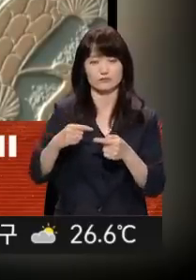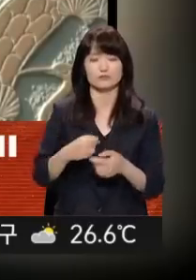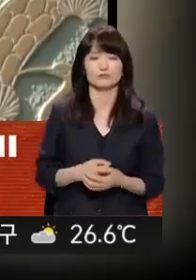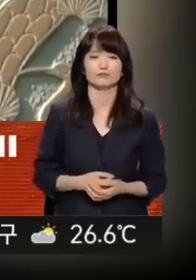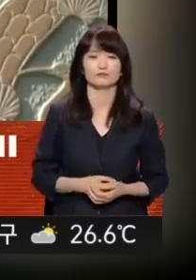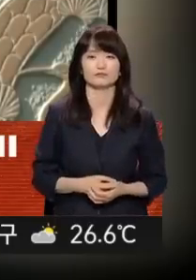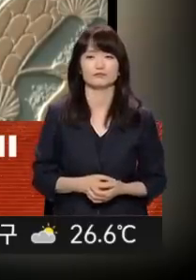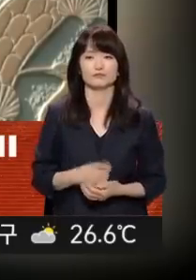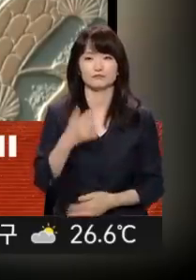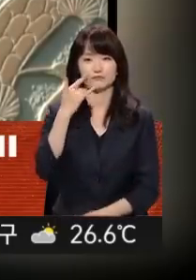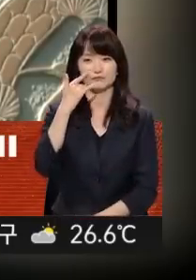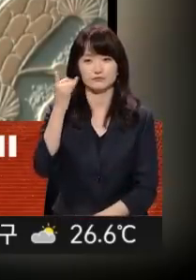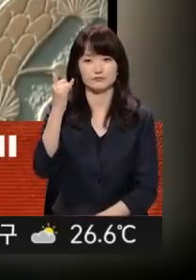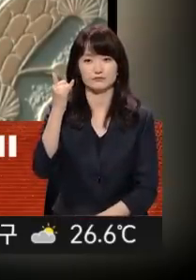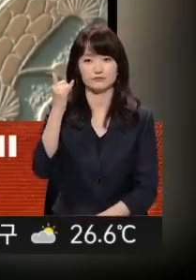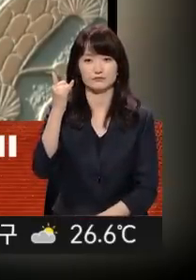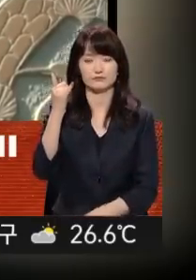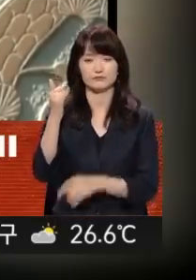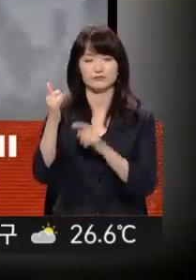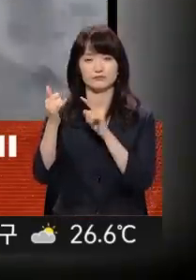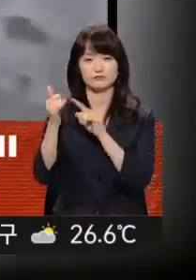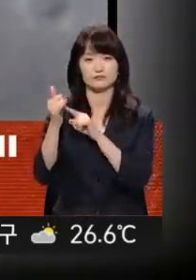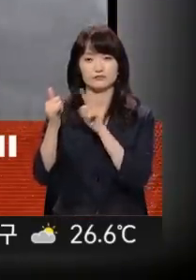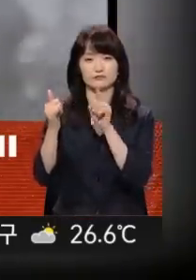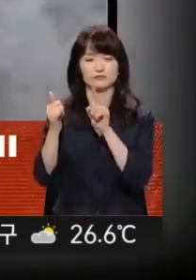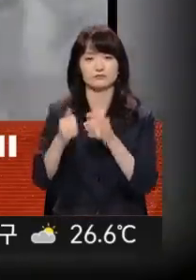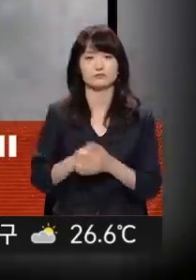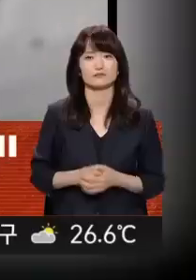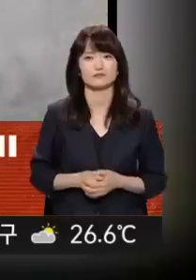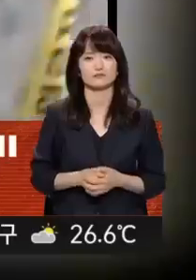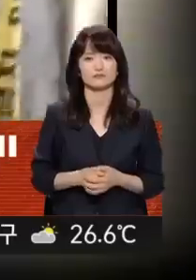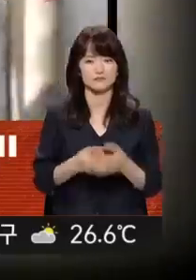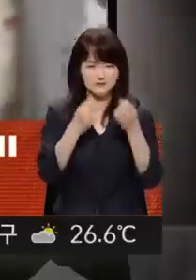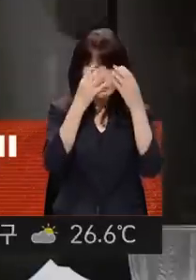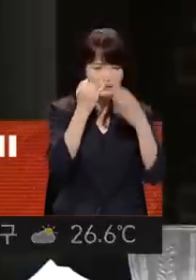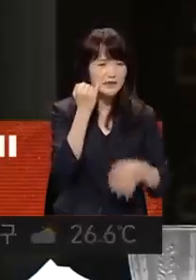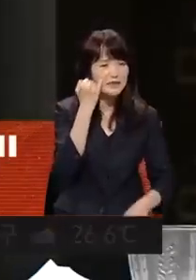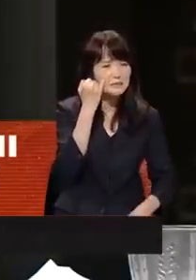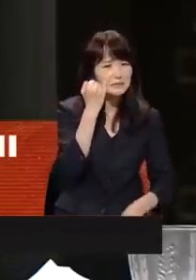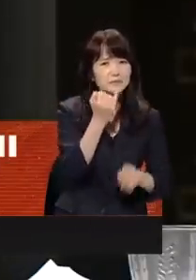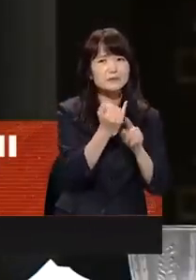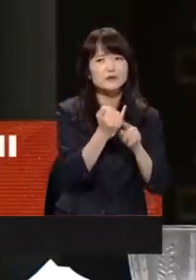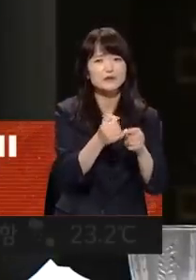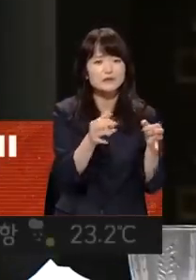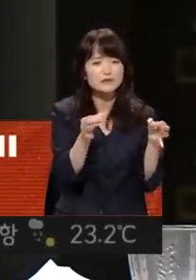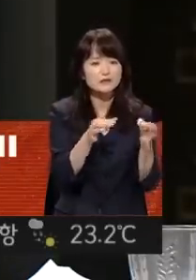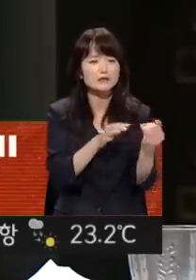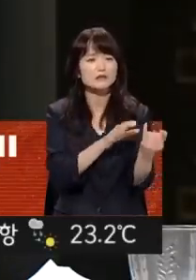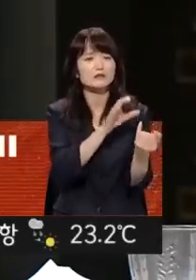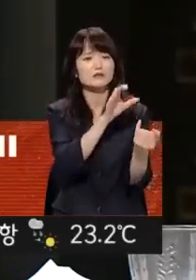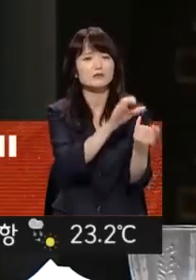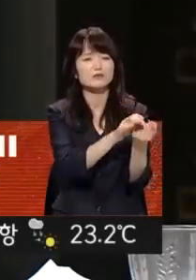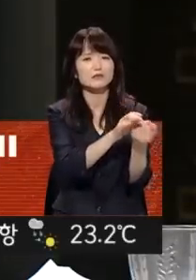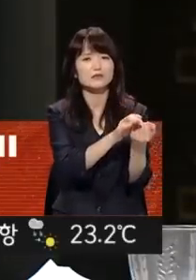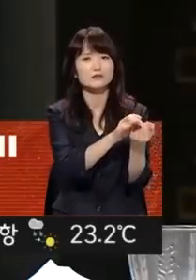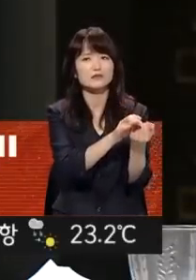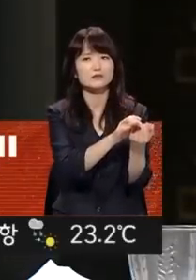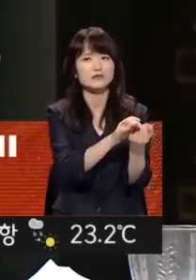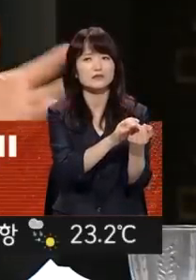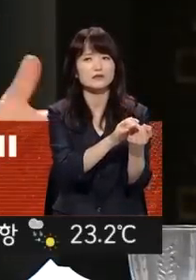뭐이 부모라는 사람들 말할 것도 없고 또 새 이모 잠깐 뭐 의탁을 했던 새 이모한테도